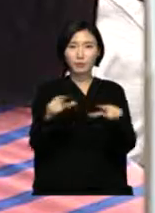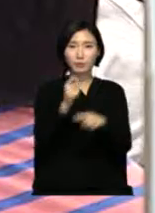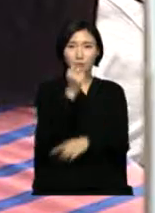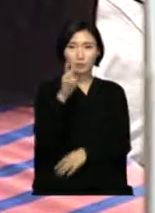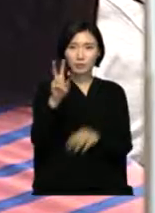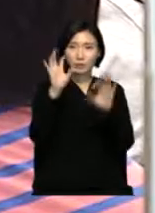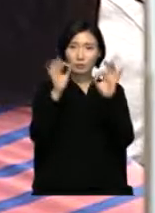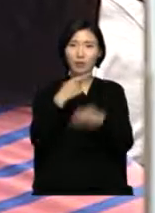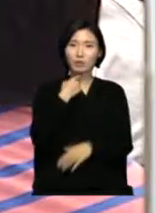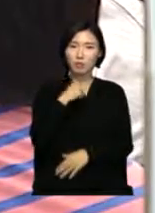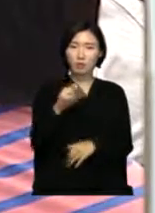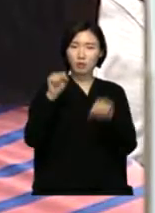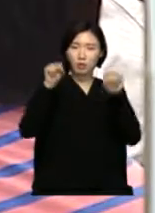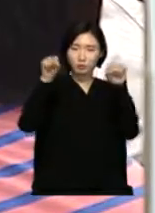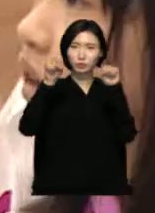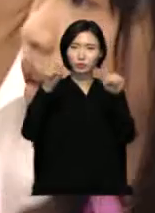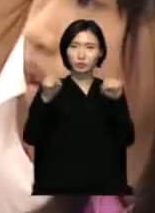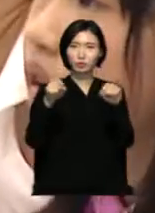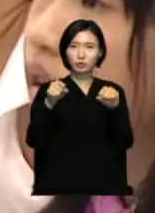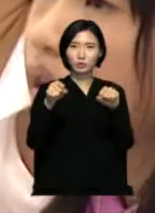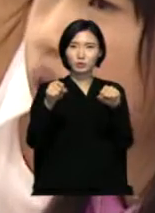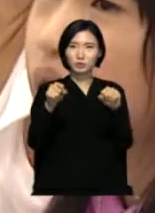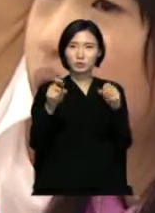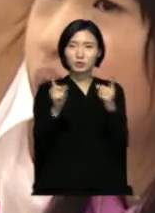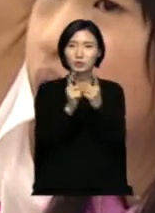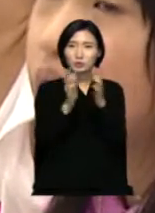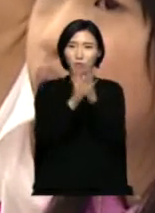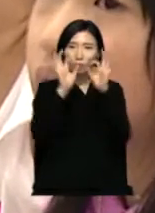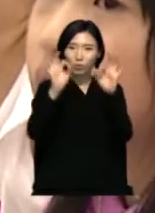보던 스포츠를에서는 아이들은